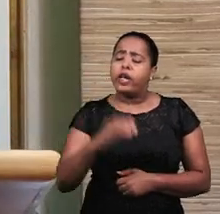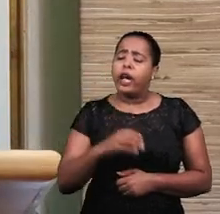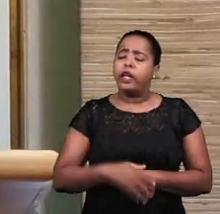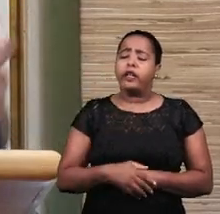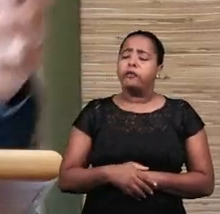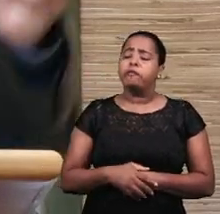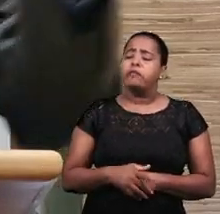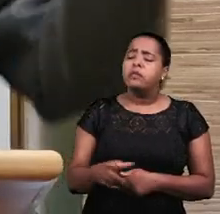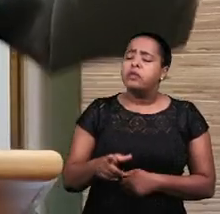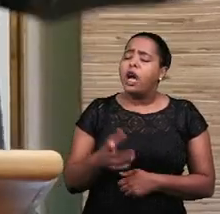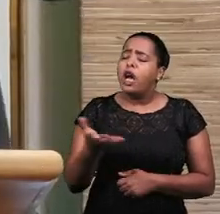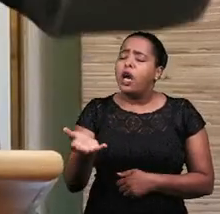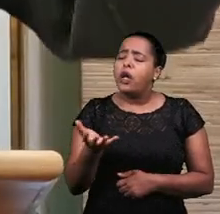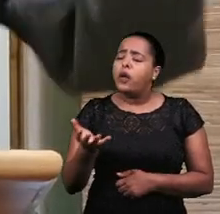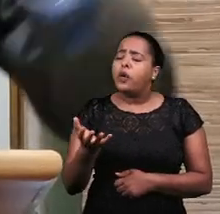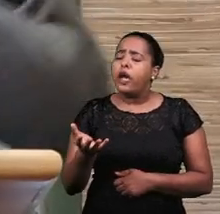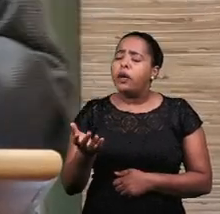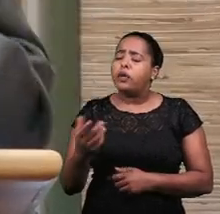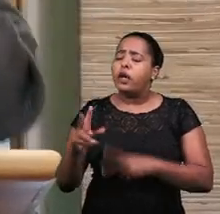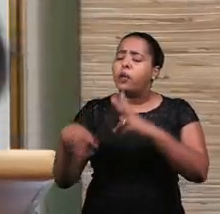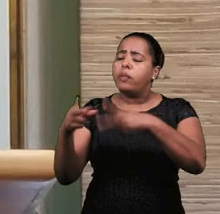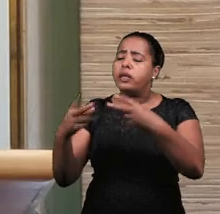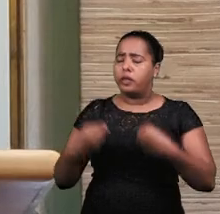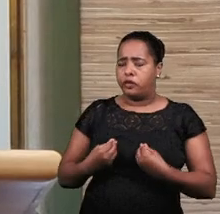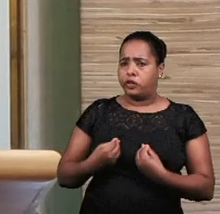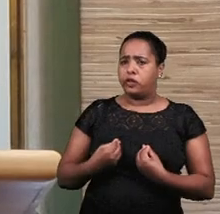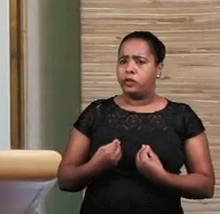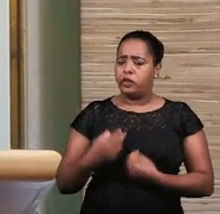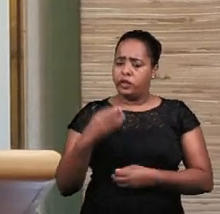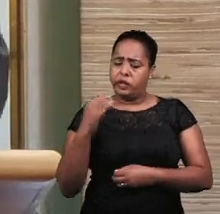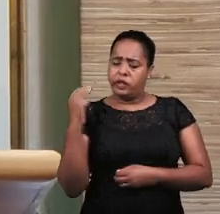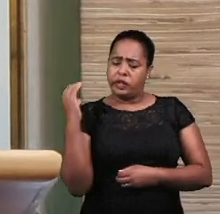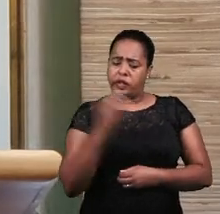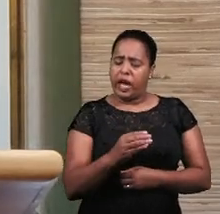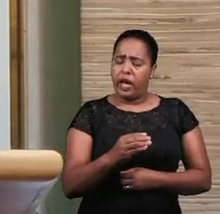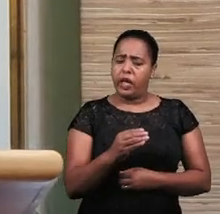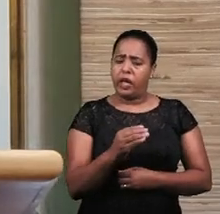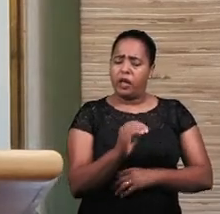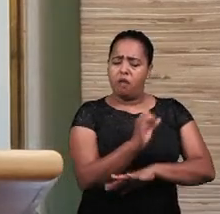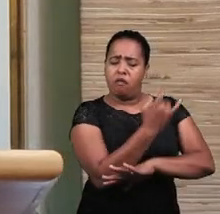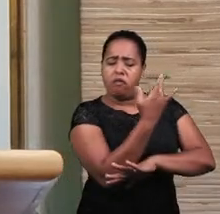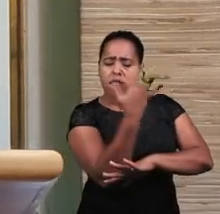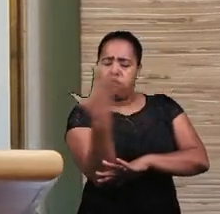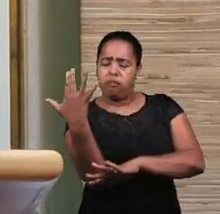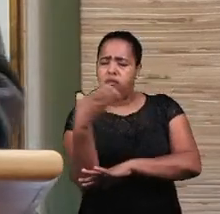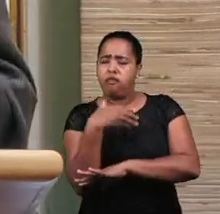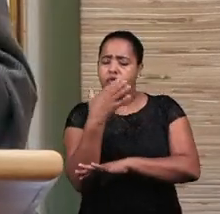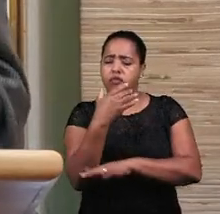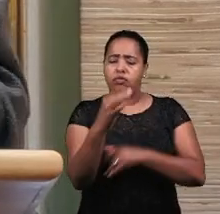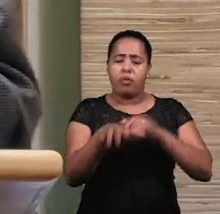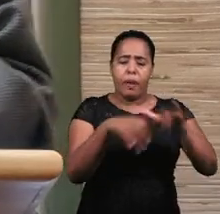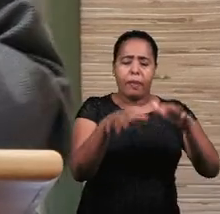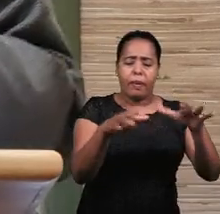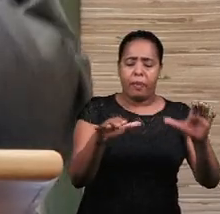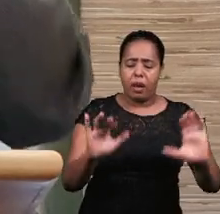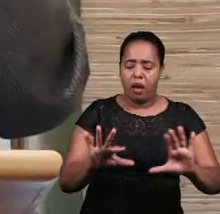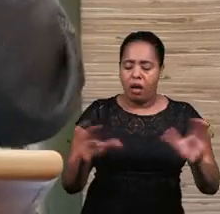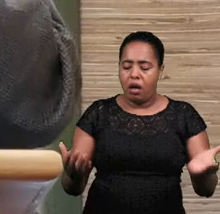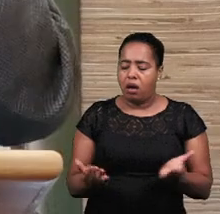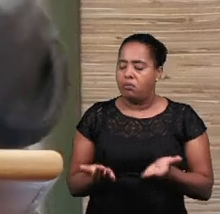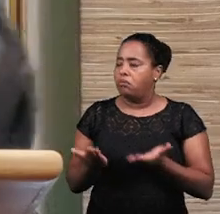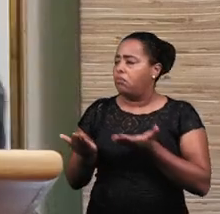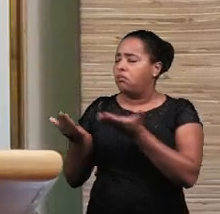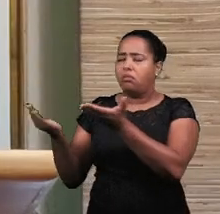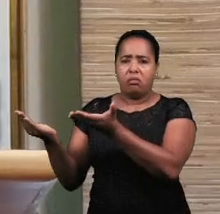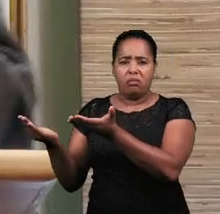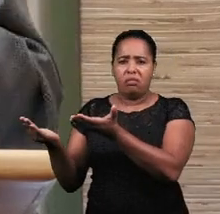et a apporté le fruit de la terre. Et là, on pose la question, Caïn a fait des erreurs? Non, non,